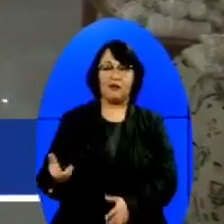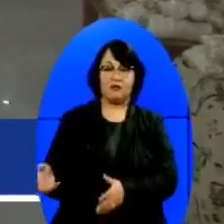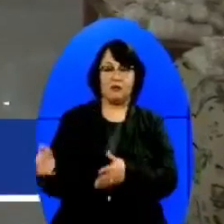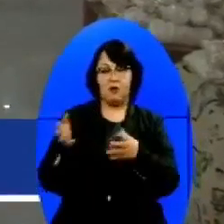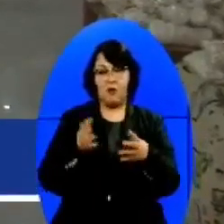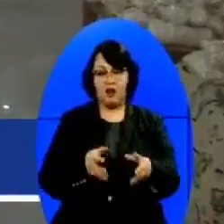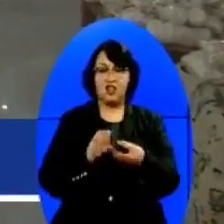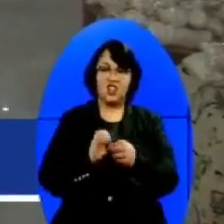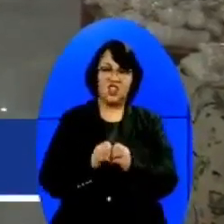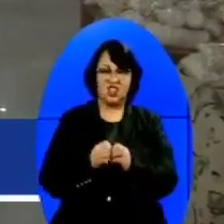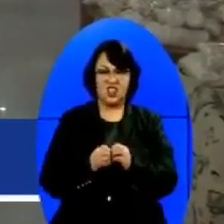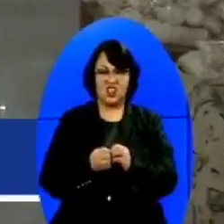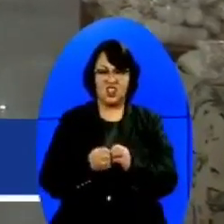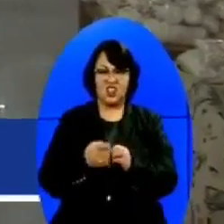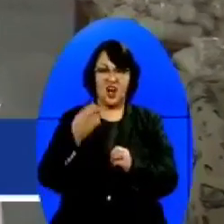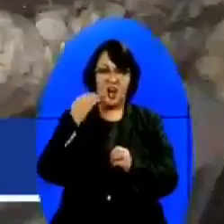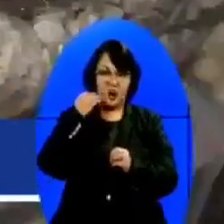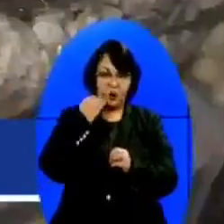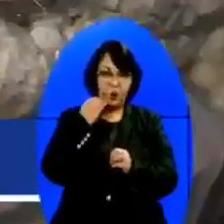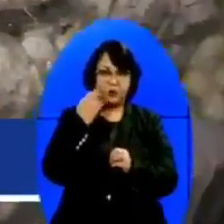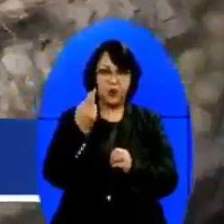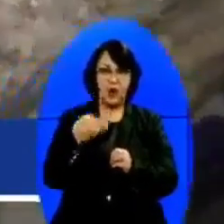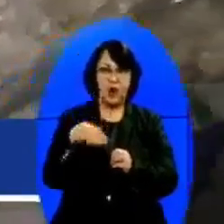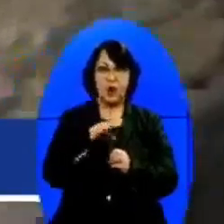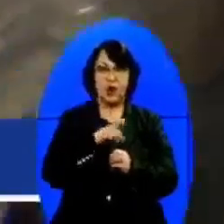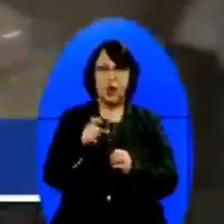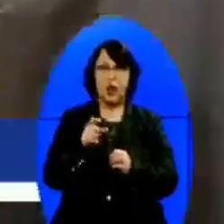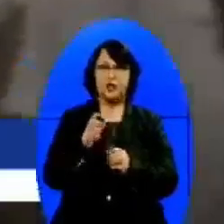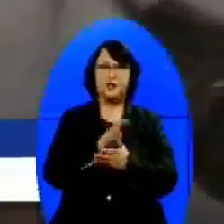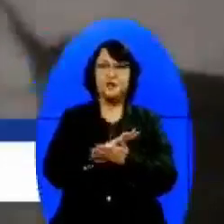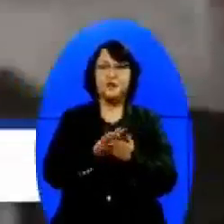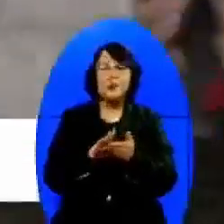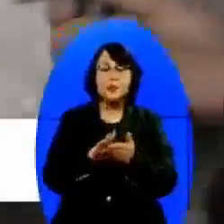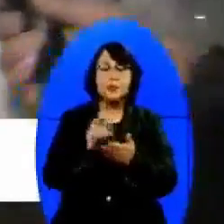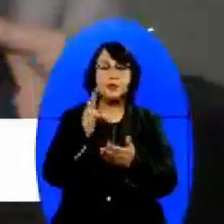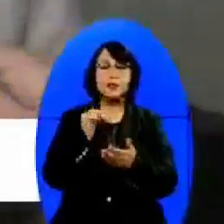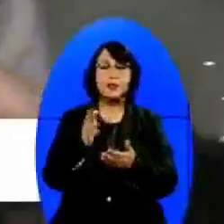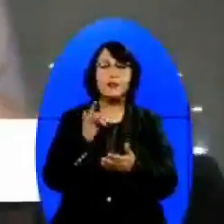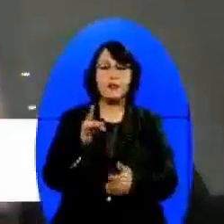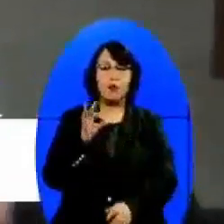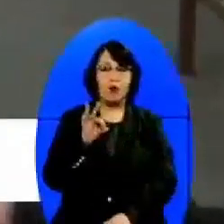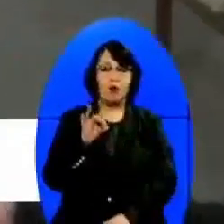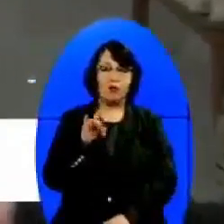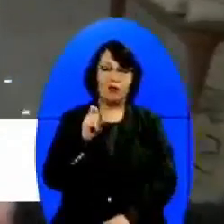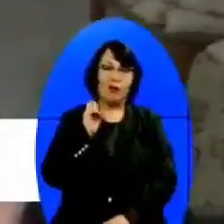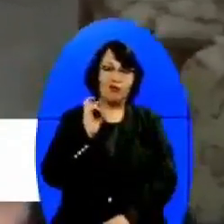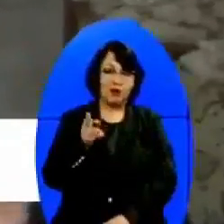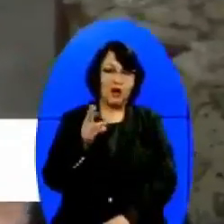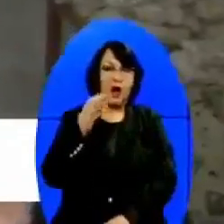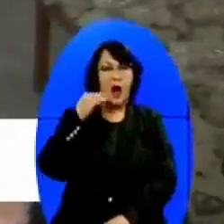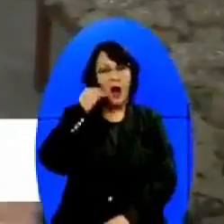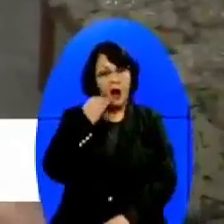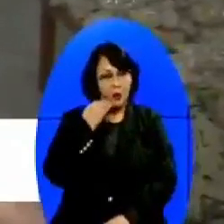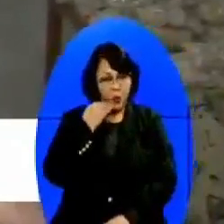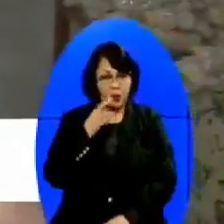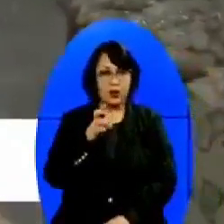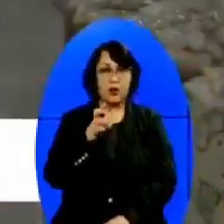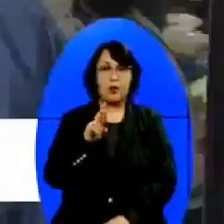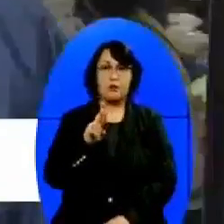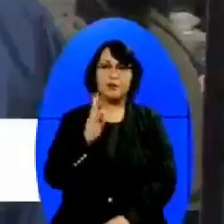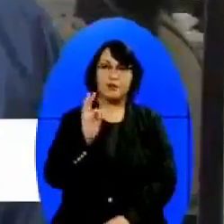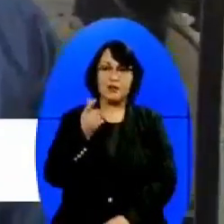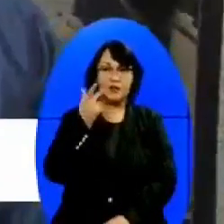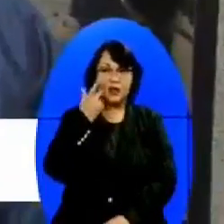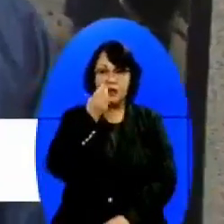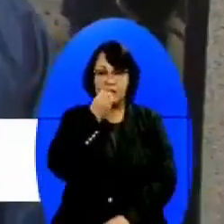Одоо нэг органик гэсэн утгатай. Цагаан эдэгэн идэх нь одоо нааруул энэ бяцлагаа идэх нь хүүхдийн шүд цоорлоос